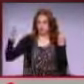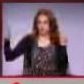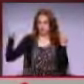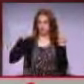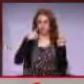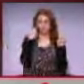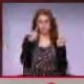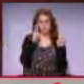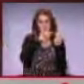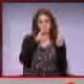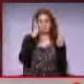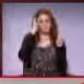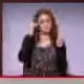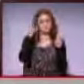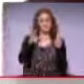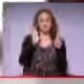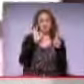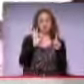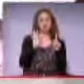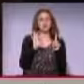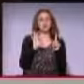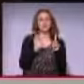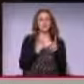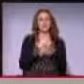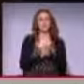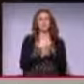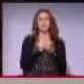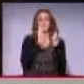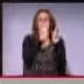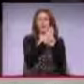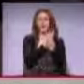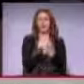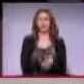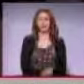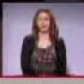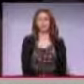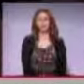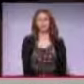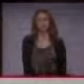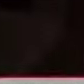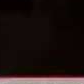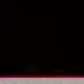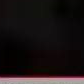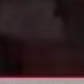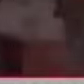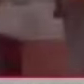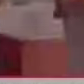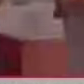ونكرمه ونشجعه. بشكرك جدا جدا. شكرا. وفاصل ونعود.